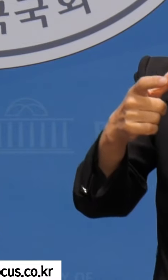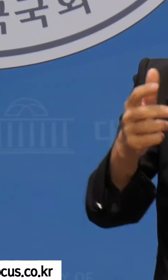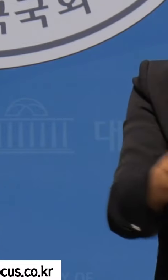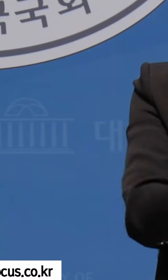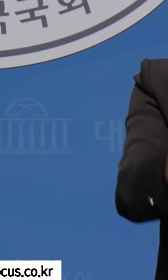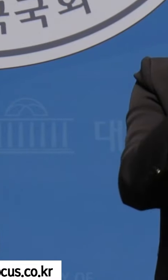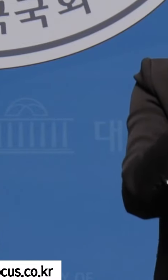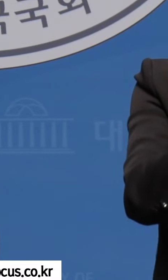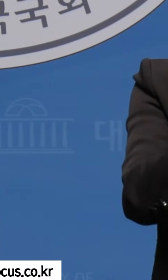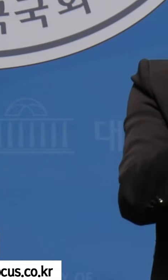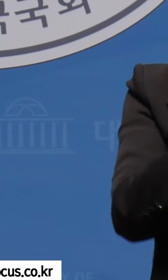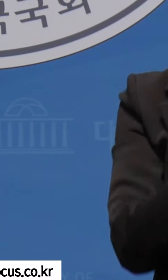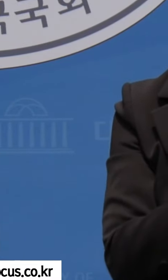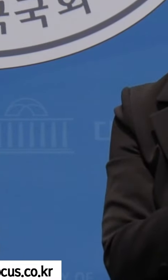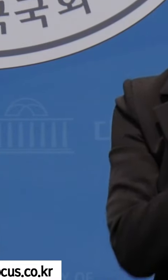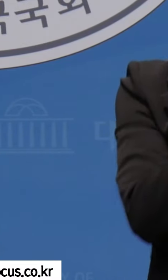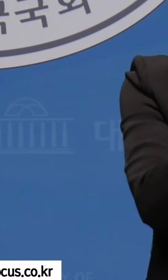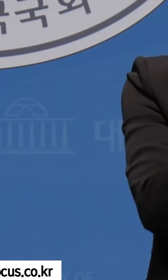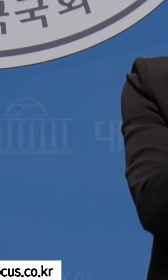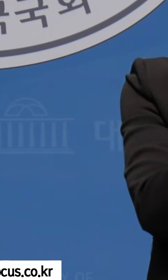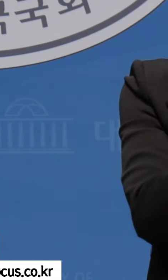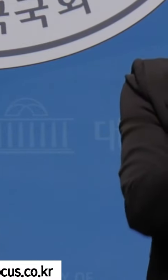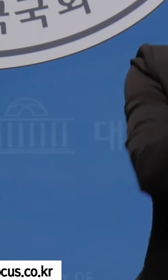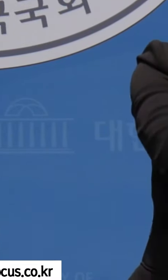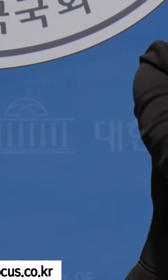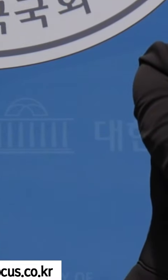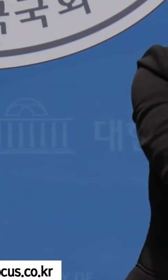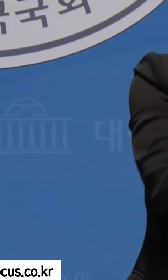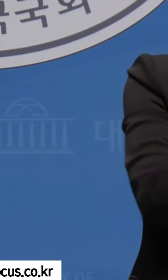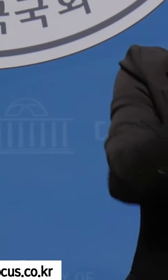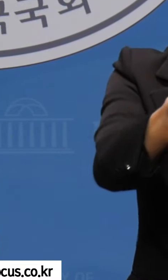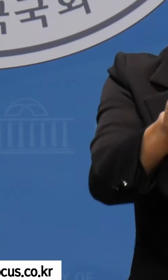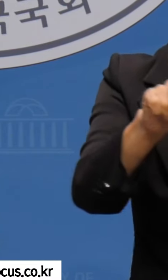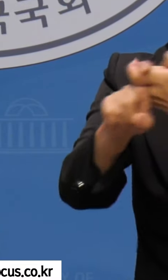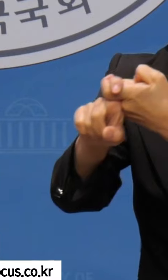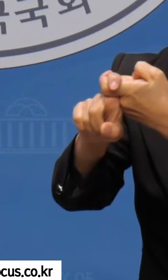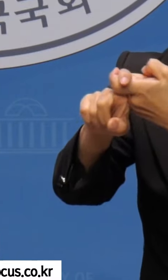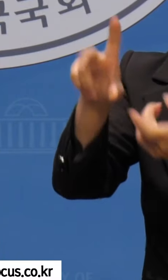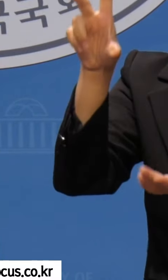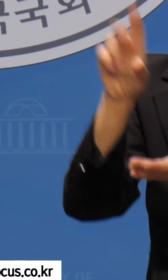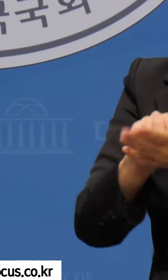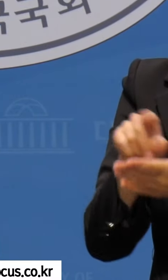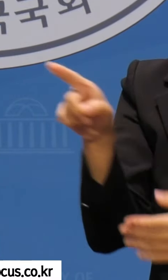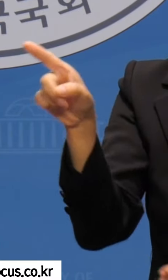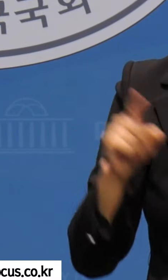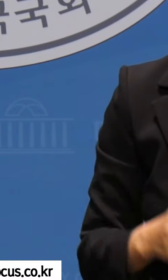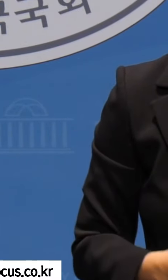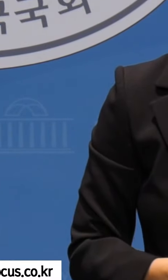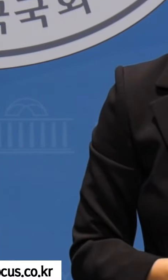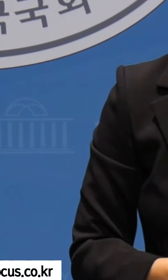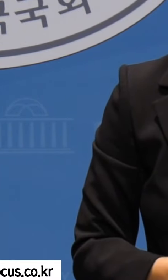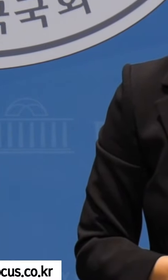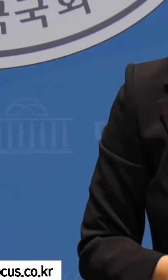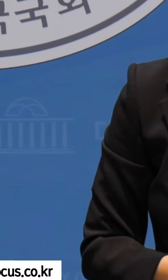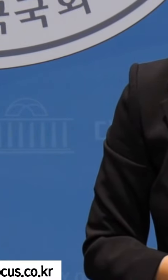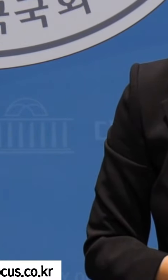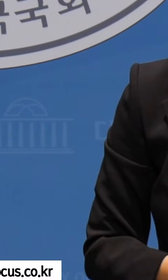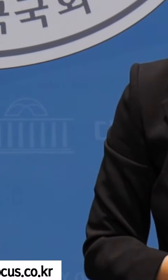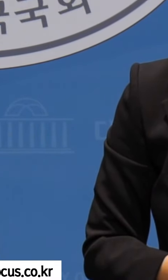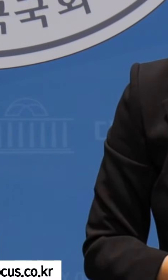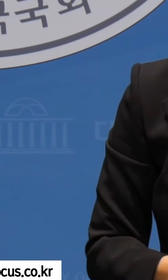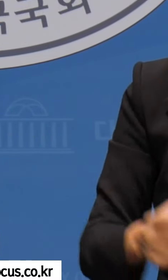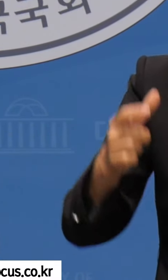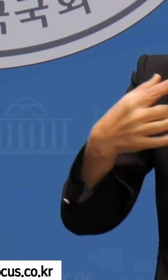지역위원장에 줄서기와 끼리끼리 패거리가 운영을 하고 있습니다 만